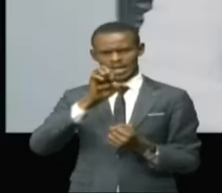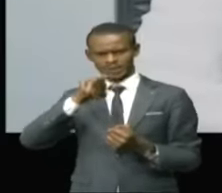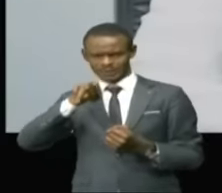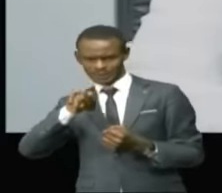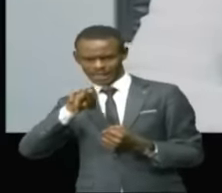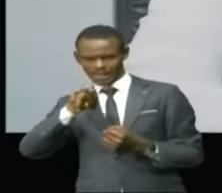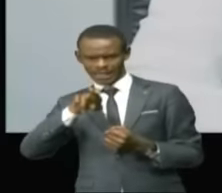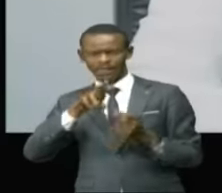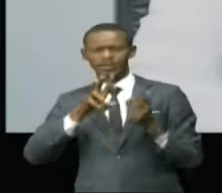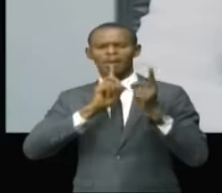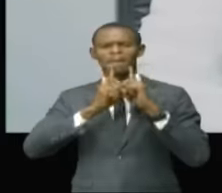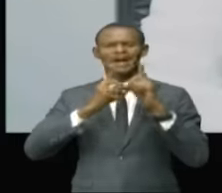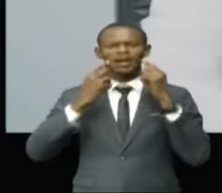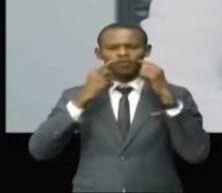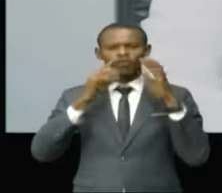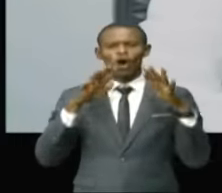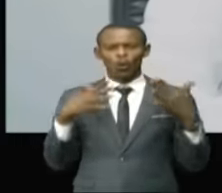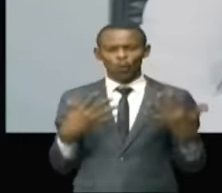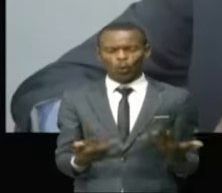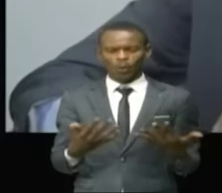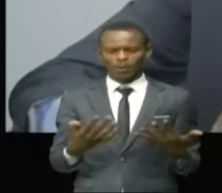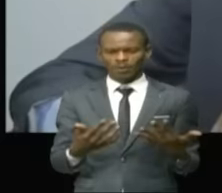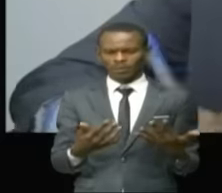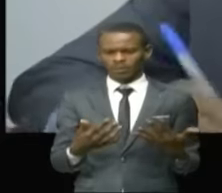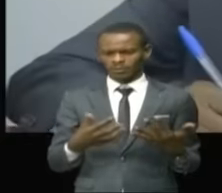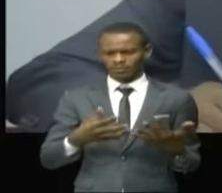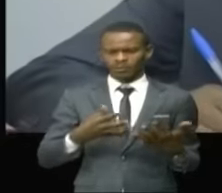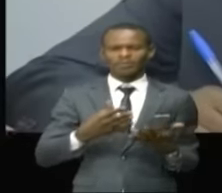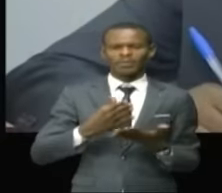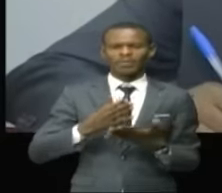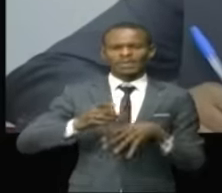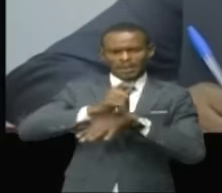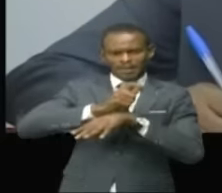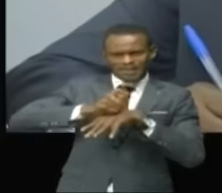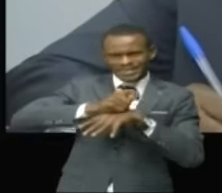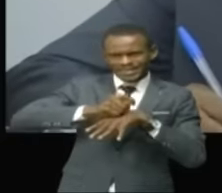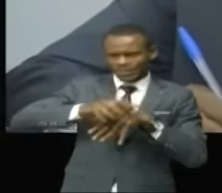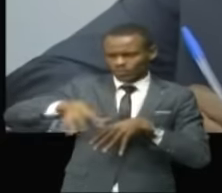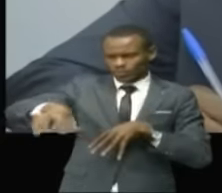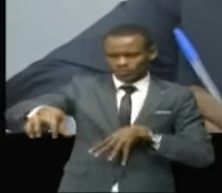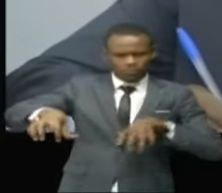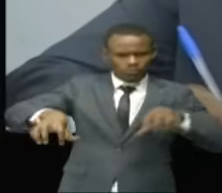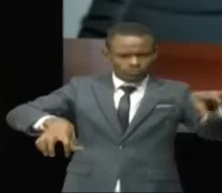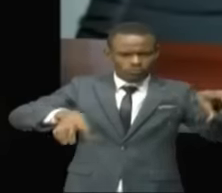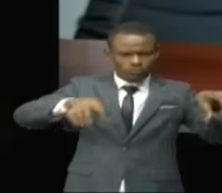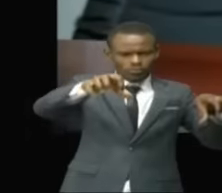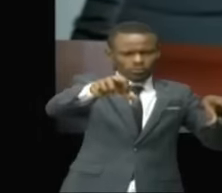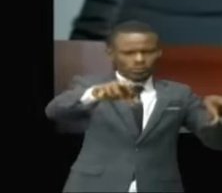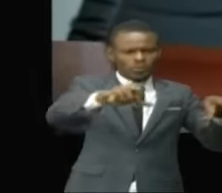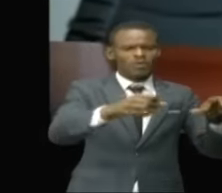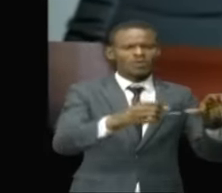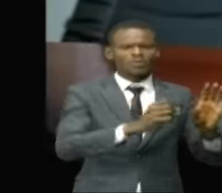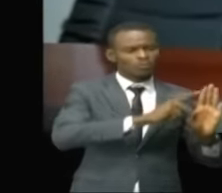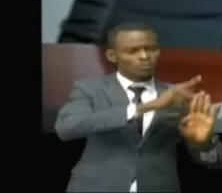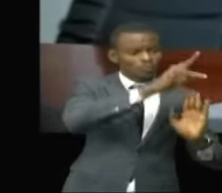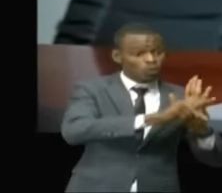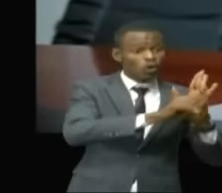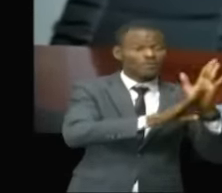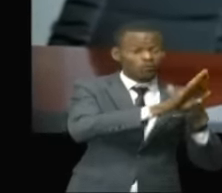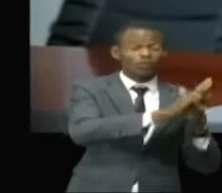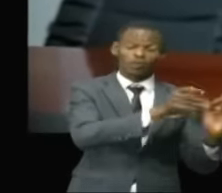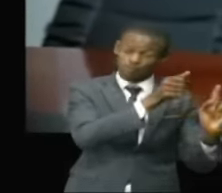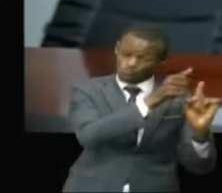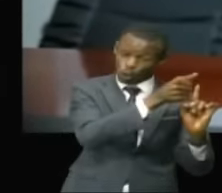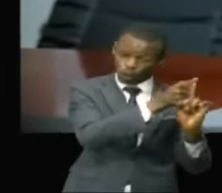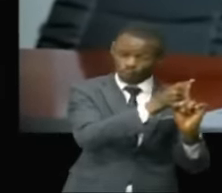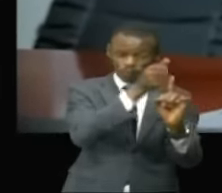en faveur des entités territoriales décentralisées ETD avec un plan de développement socio-économique local comme approche